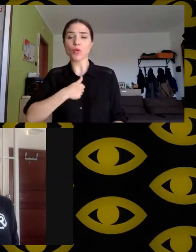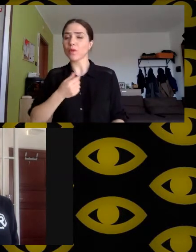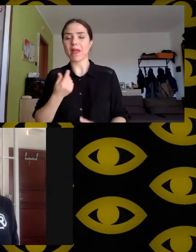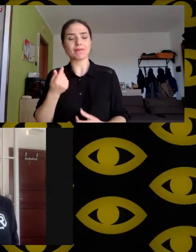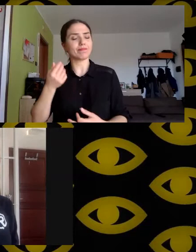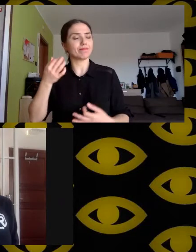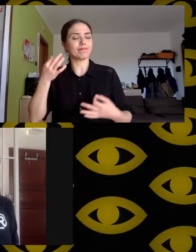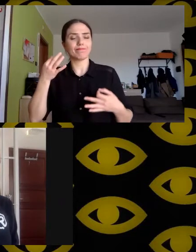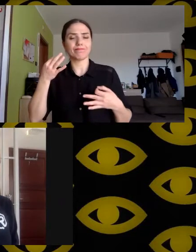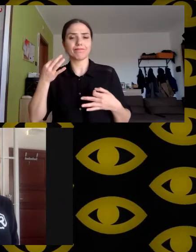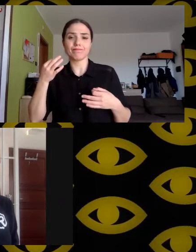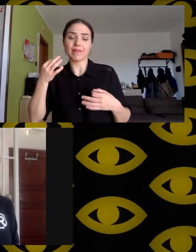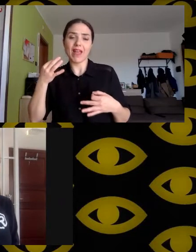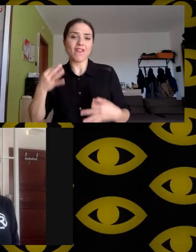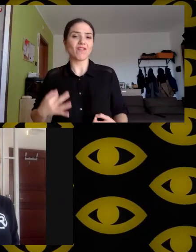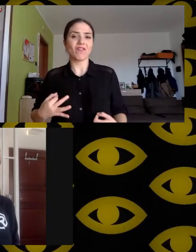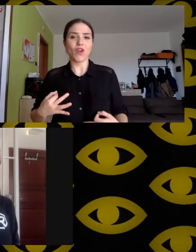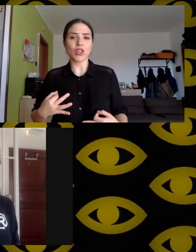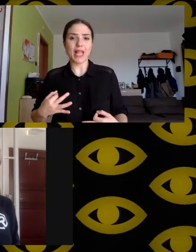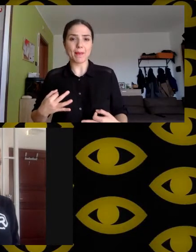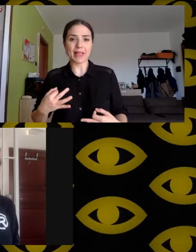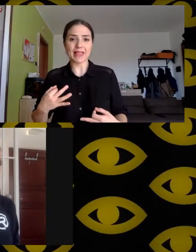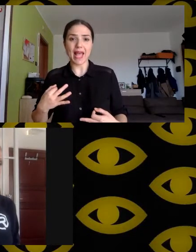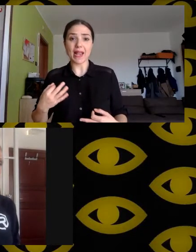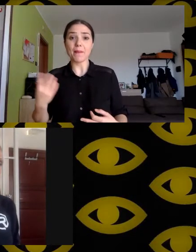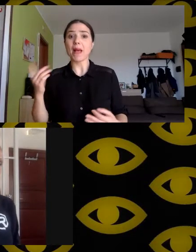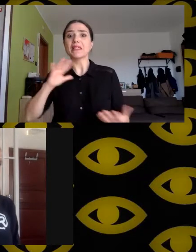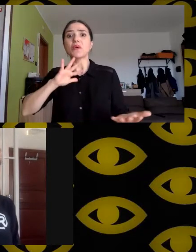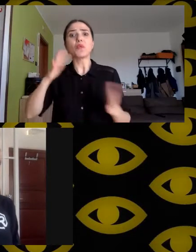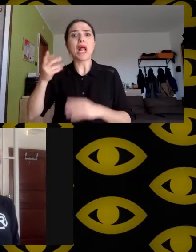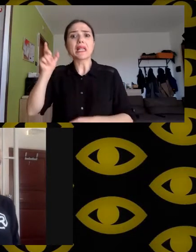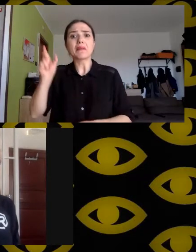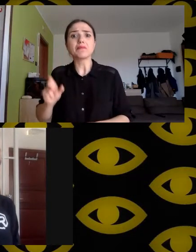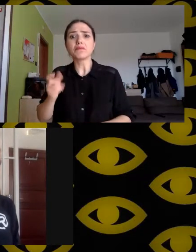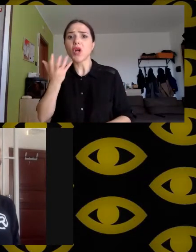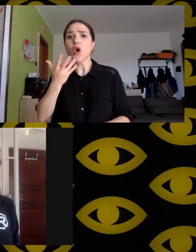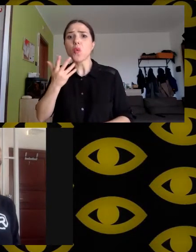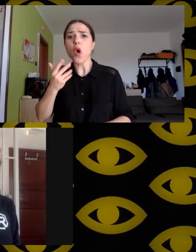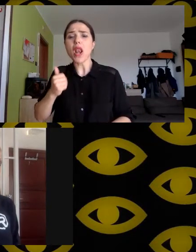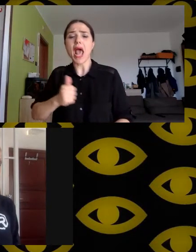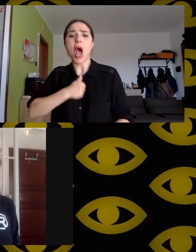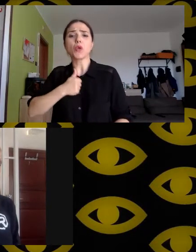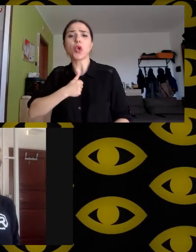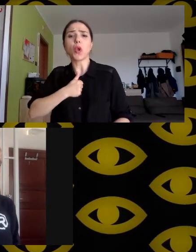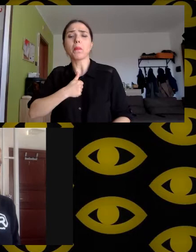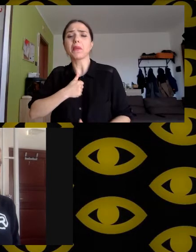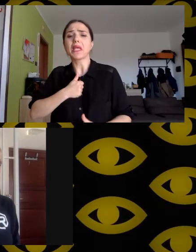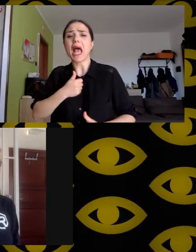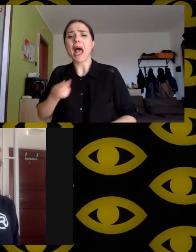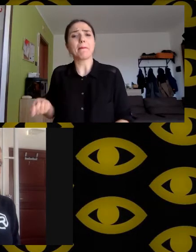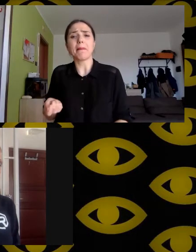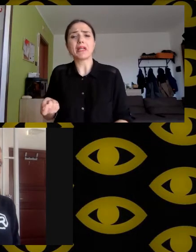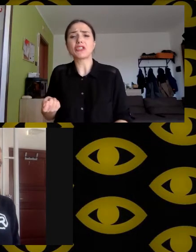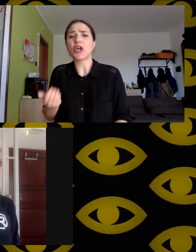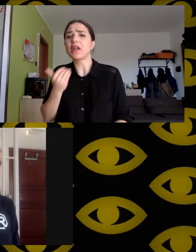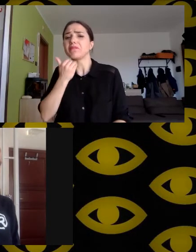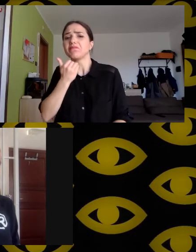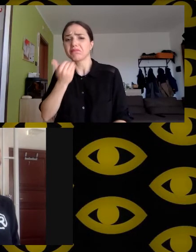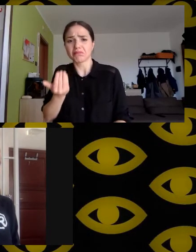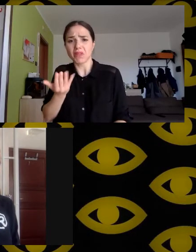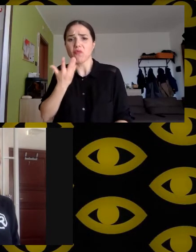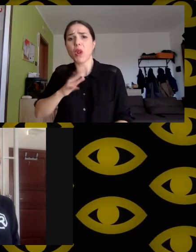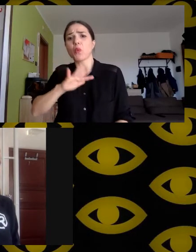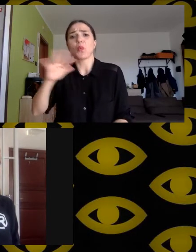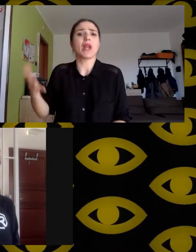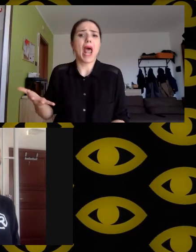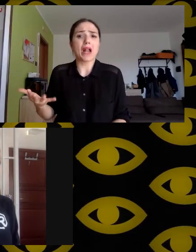se un'altra persona decide che questa indipendenza la vuole ottenere in altra maniera, che questa autonomia non gli interessa magari, allora